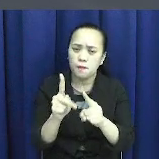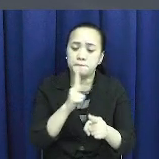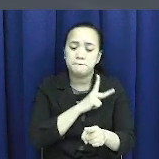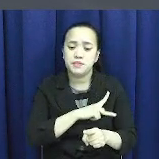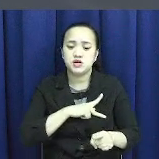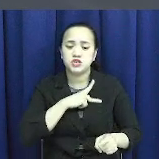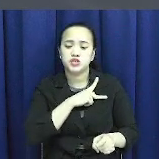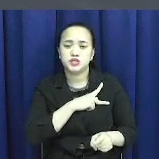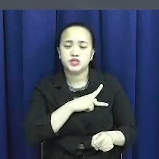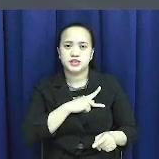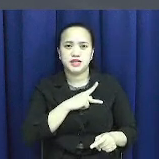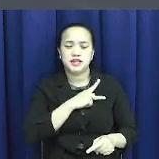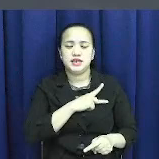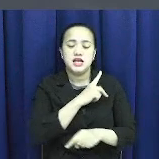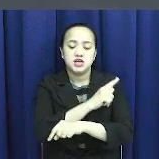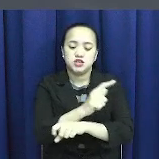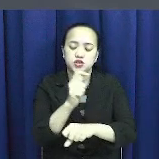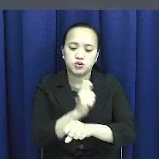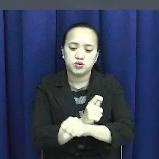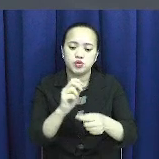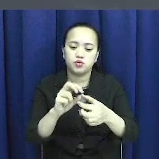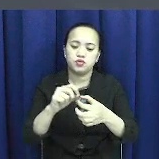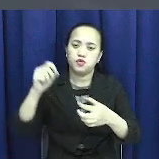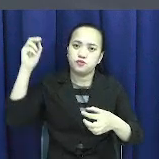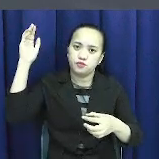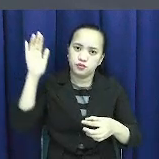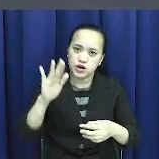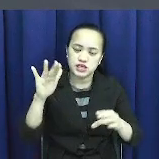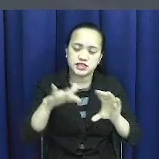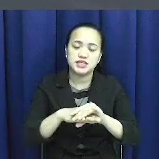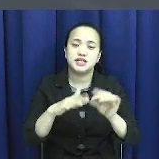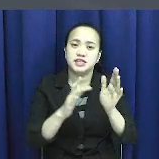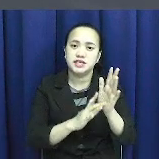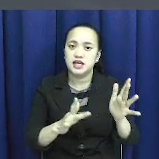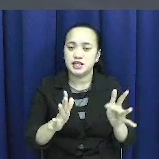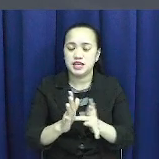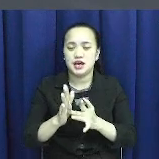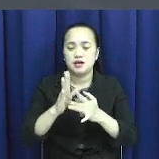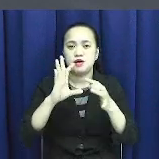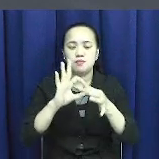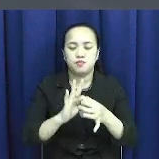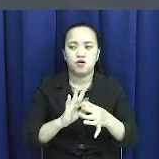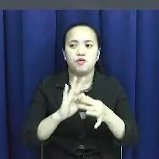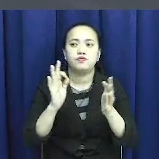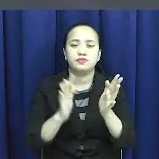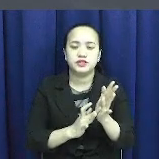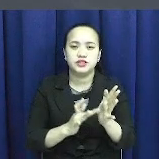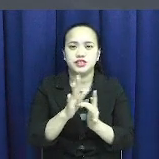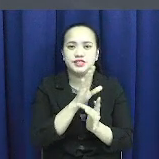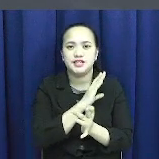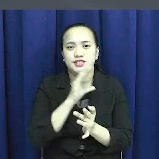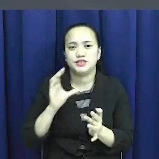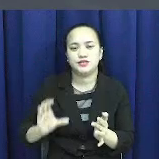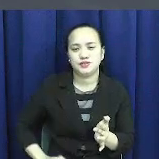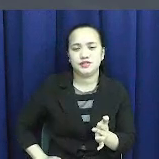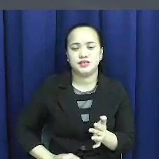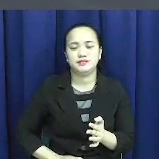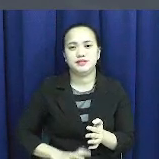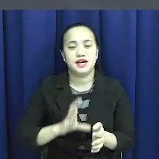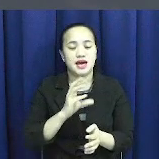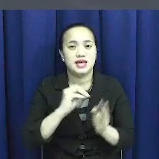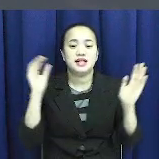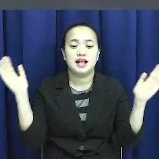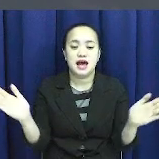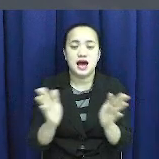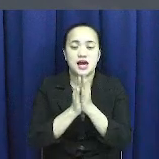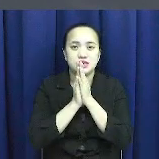grace sa pangalan ng Panginoon Jesucristo. Kung may personal kang pagkakasala sa isang tao, lumapit ka sa kanya at humingi ka ng tawad. Pero